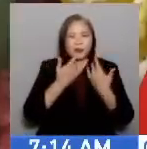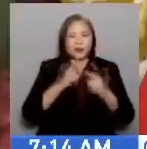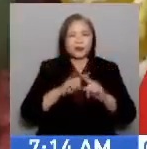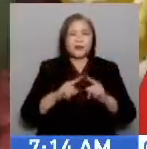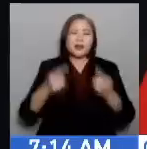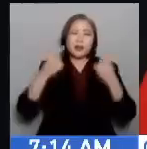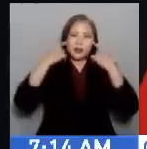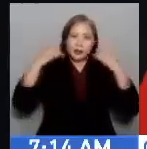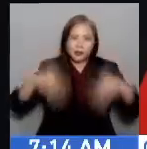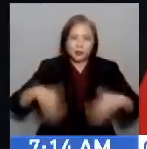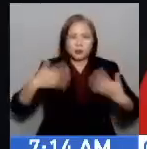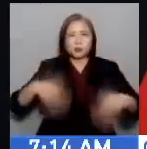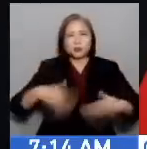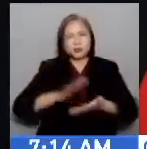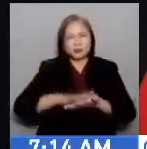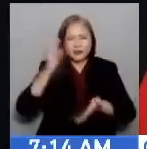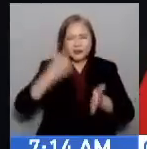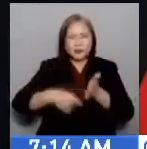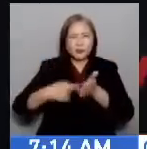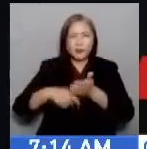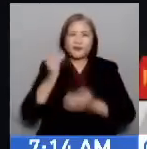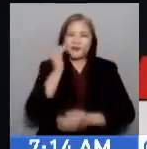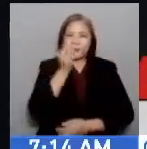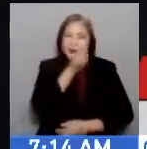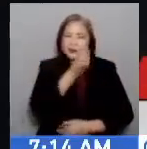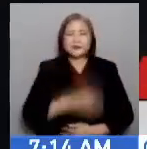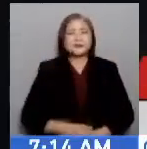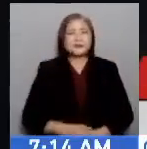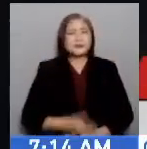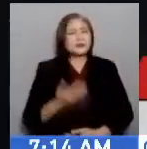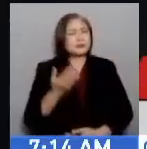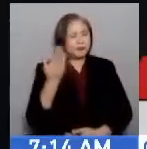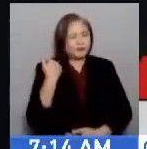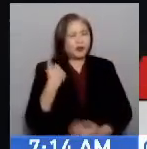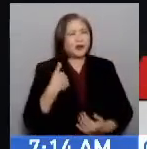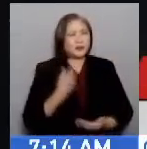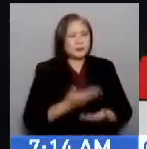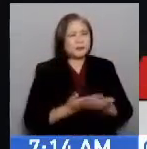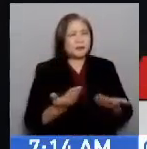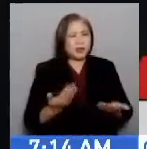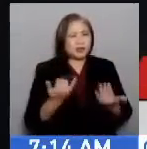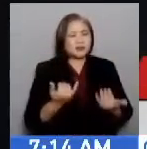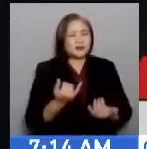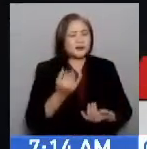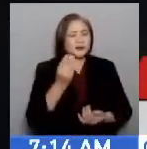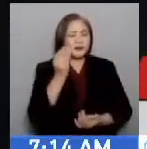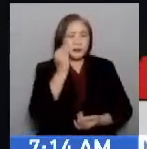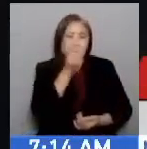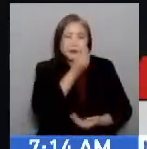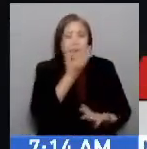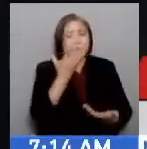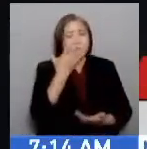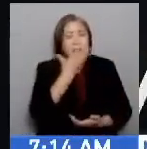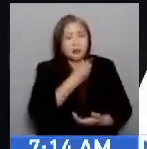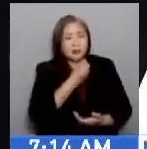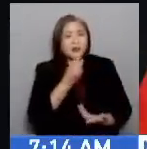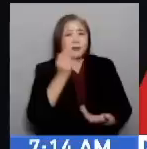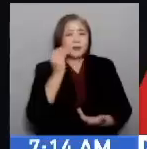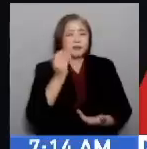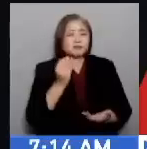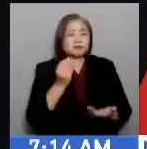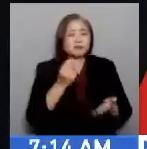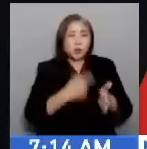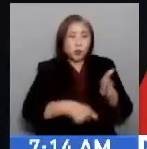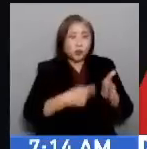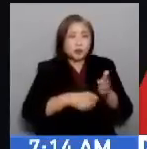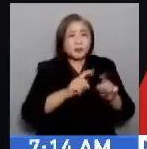mga bulaklak. Kasi dati parang nakakabili ako ng yung presyo ngayon na maganda na, pero parang ano, mas parang iba yung